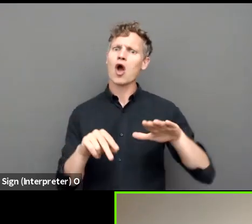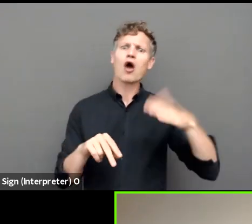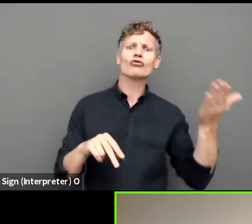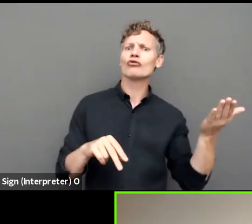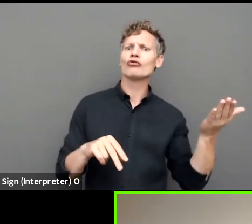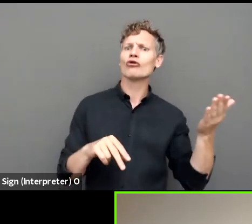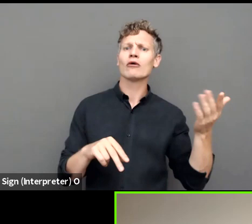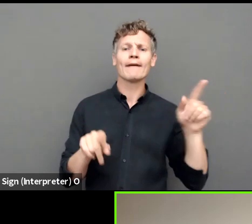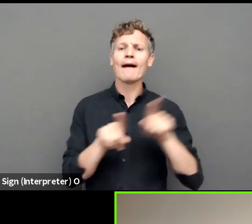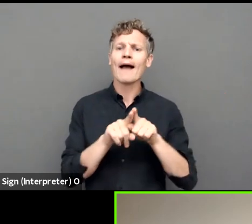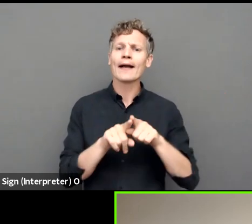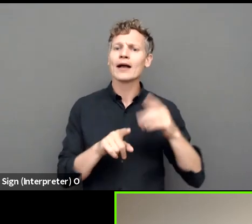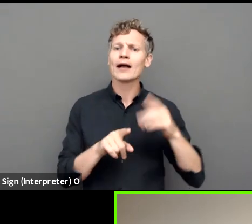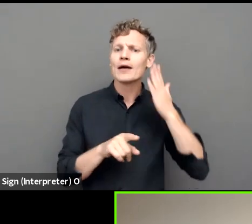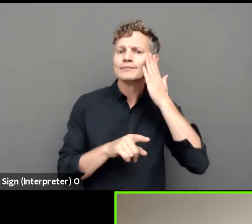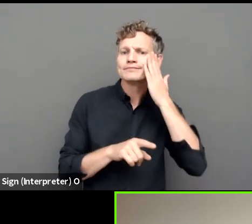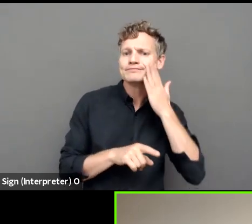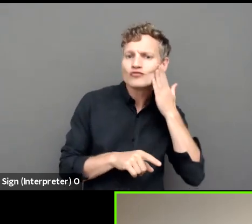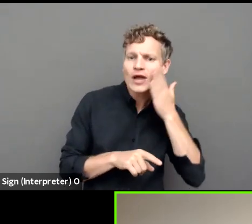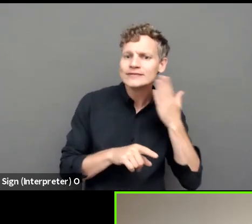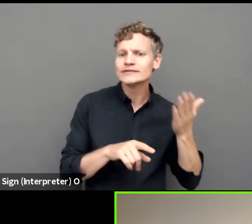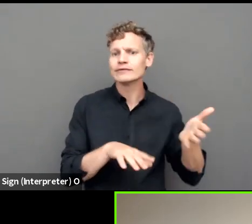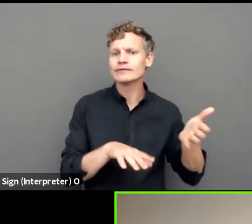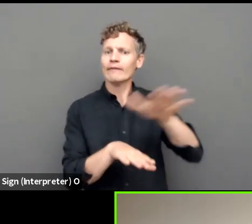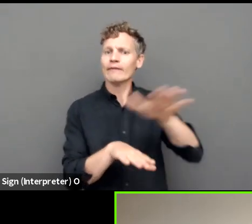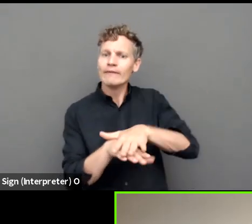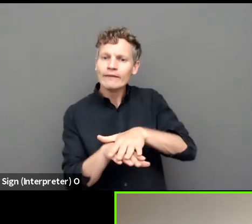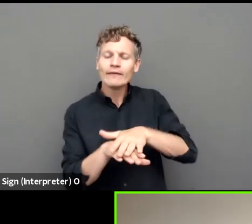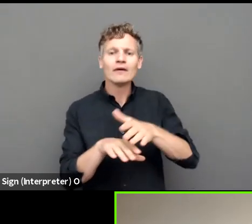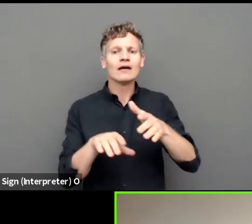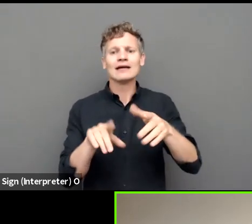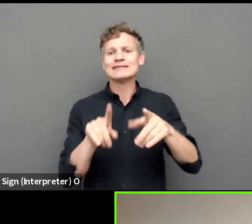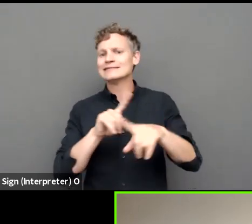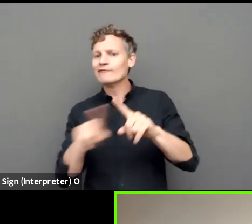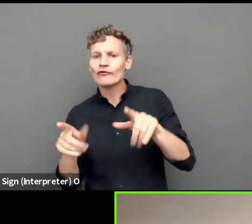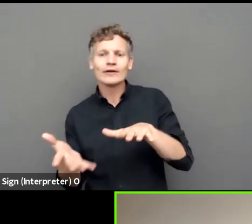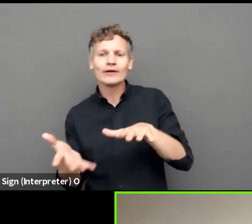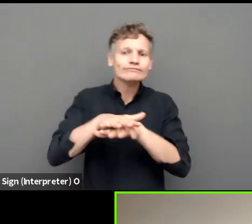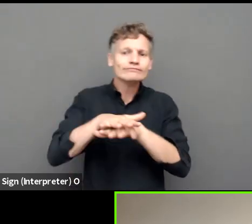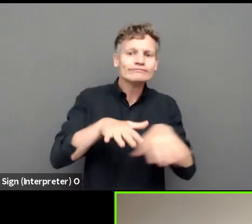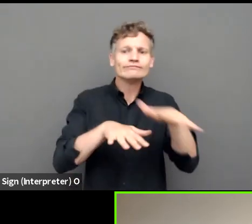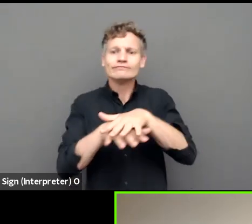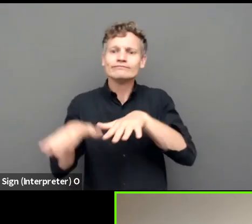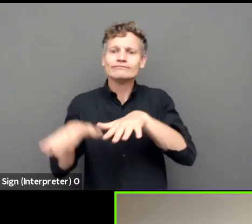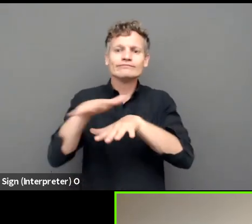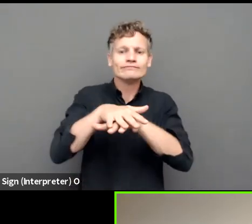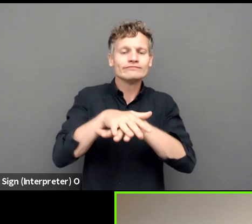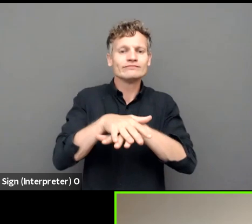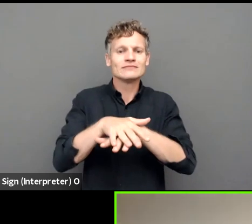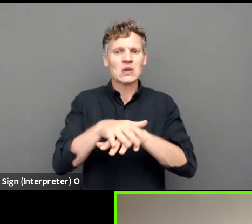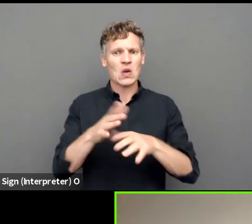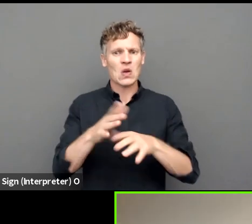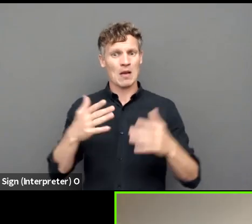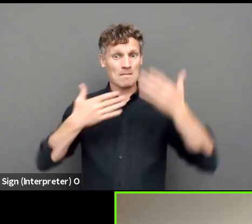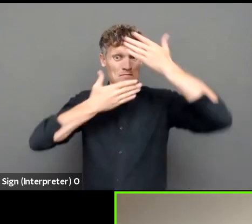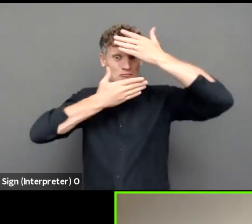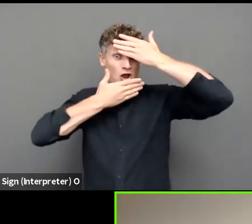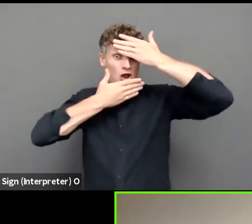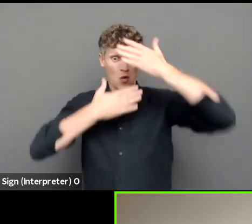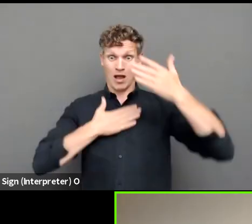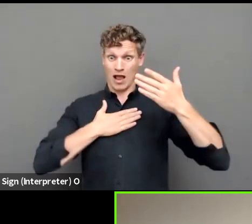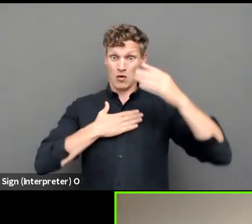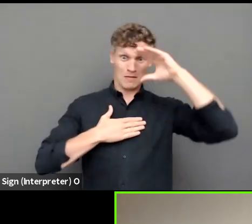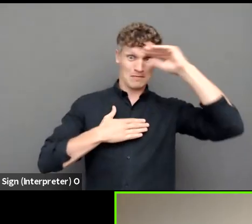cet écart salarial est environ de 30%. En plus, les femmes représentent un peu plus de 22% de la population